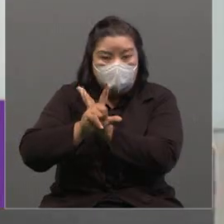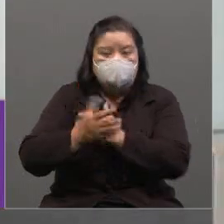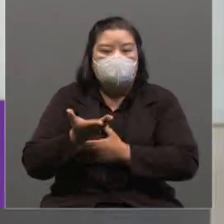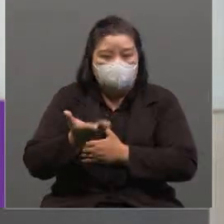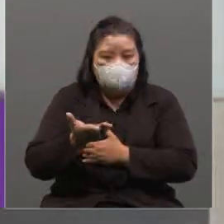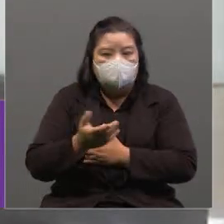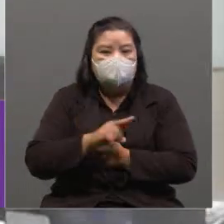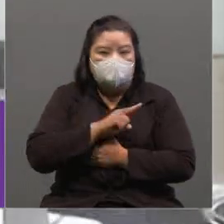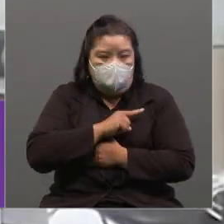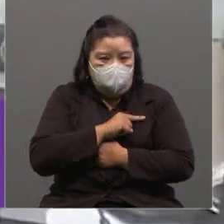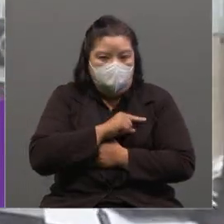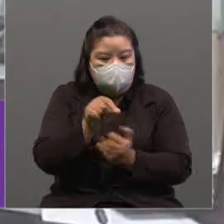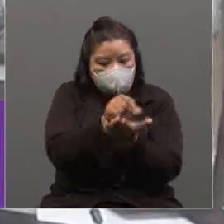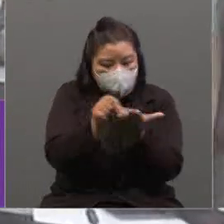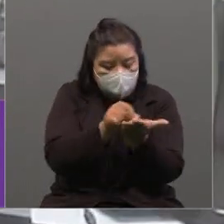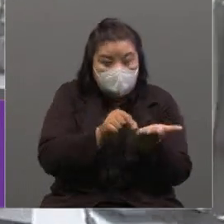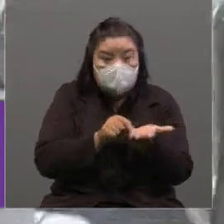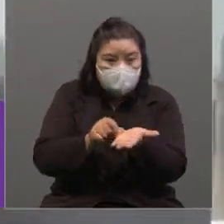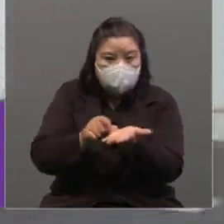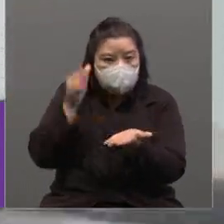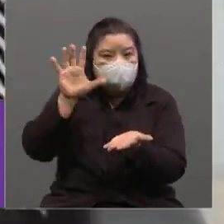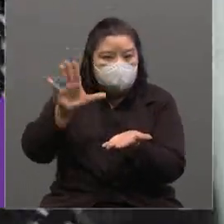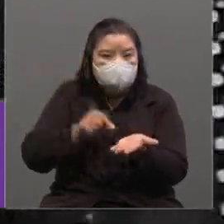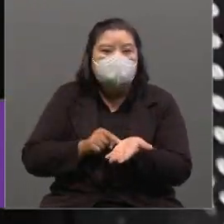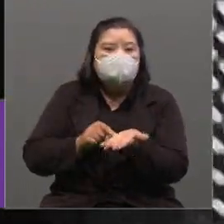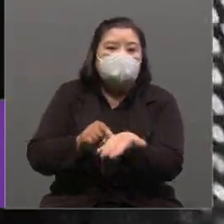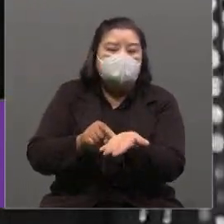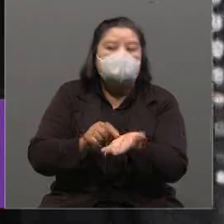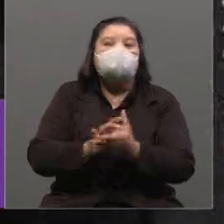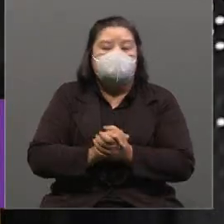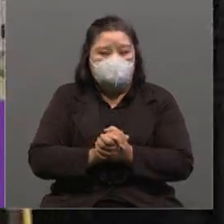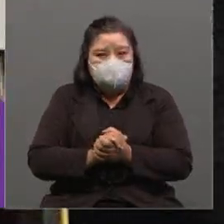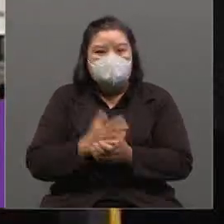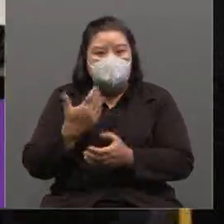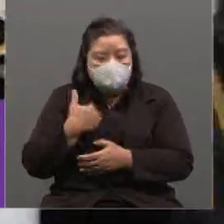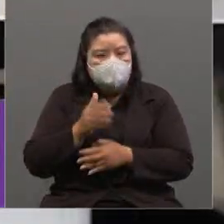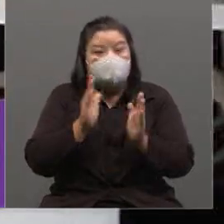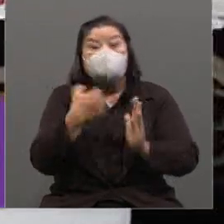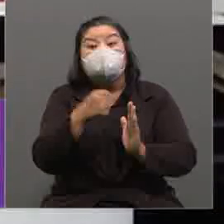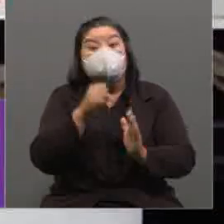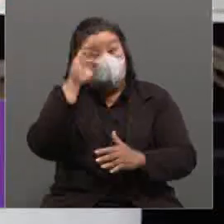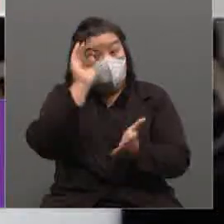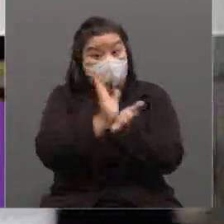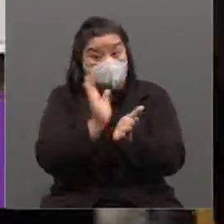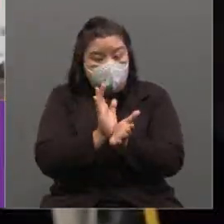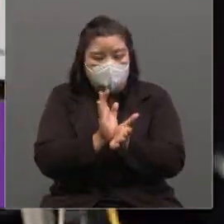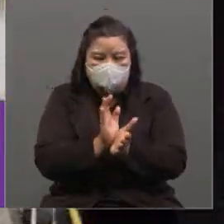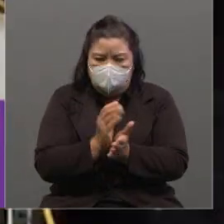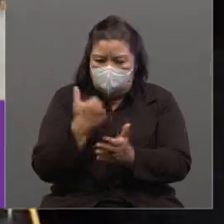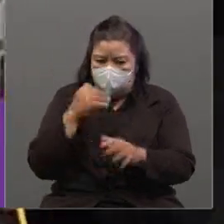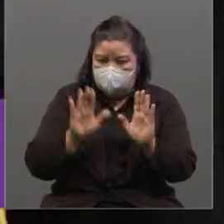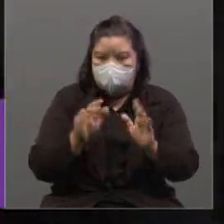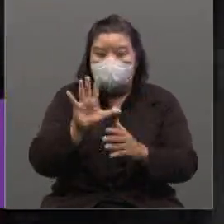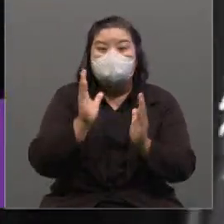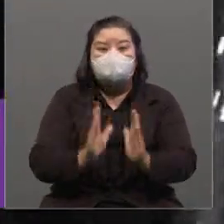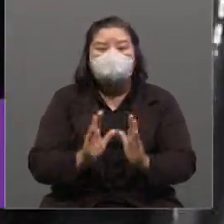ำให้การเป็นลายลักษณ์อักษรให้พนักงานสอบสวนภายใน5วันซึ่งบิ๊กโจ๊กบอกว่าคำให้การของตำรวจทั้ง10นายเนี่ยในจำนวนนี้เกินครึ่งให้